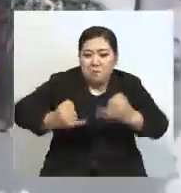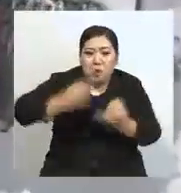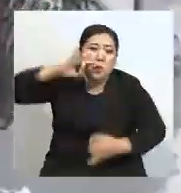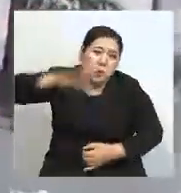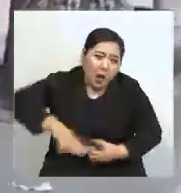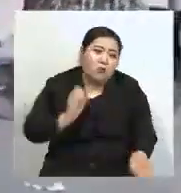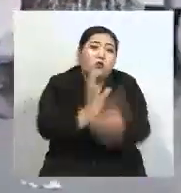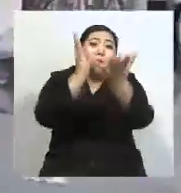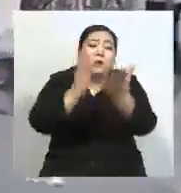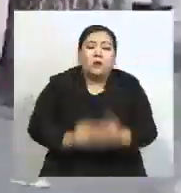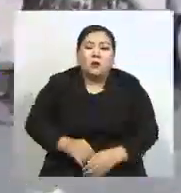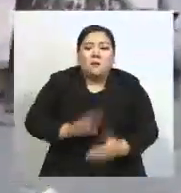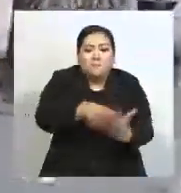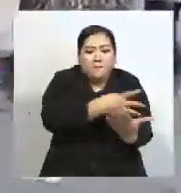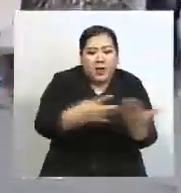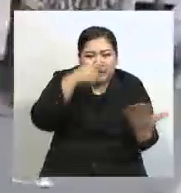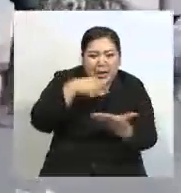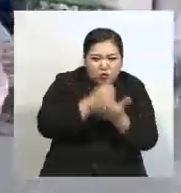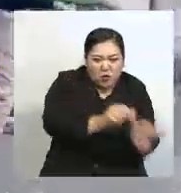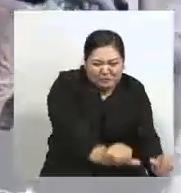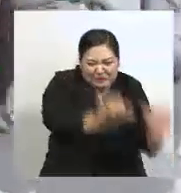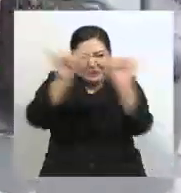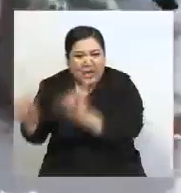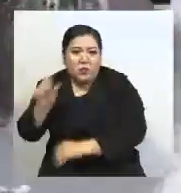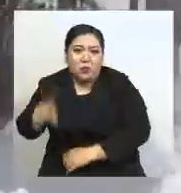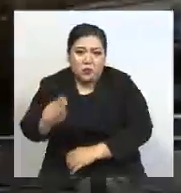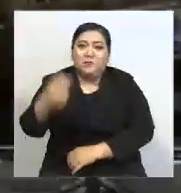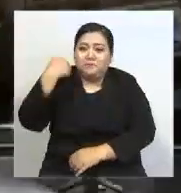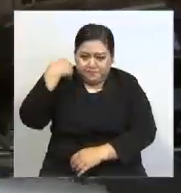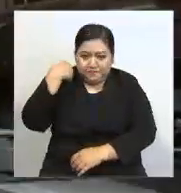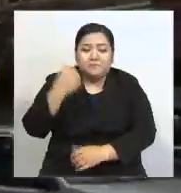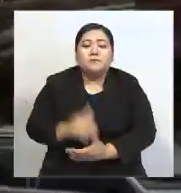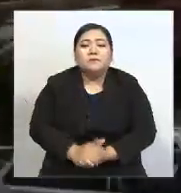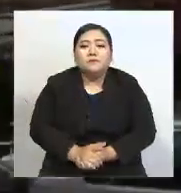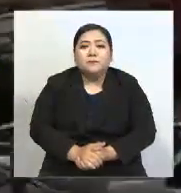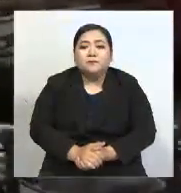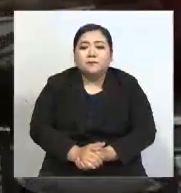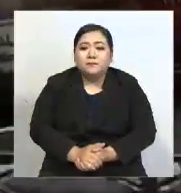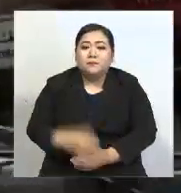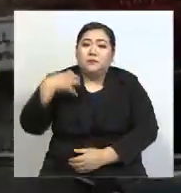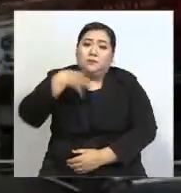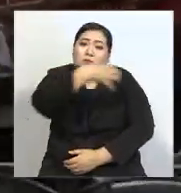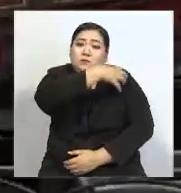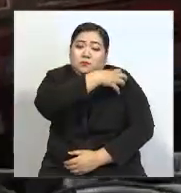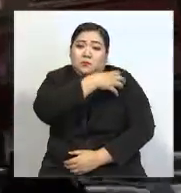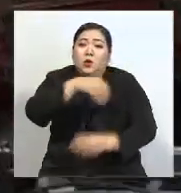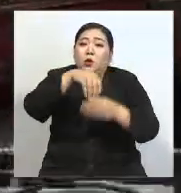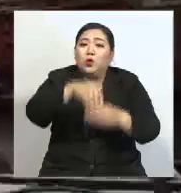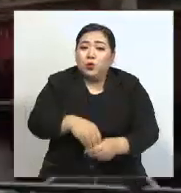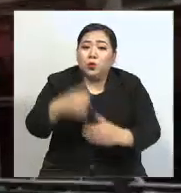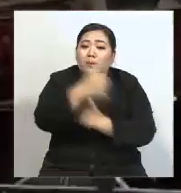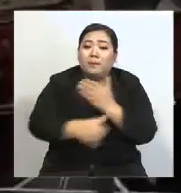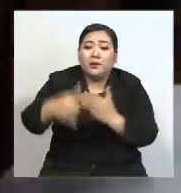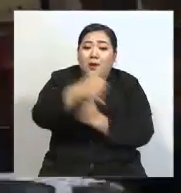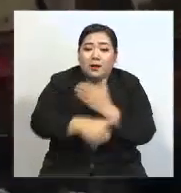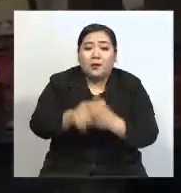คะด้านอัครราชทูตที่ปรึกษาฝ่ายแรงงานประจำสถานเอกอัครราชทูตณกรุงอาบูดาบีสหรัฐอาหรับเอมิเรตน